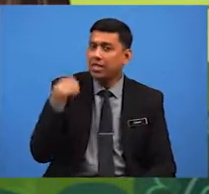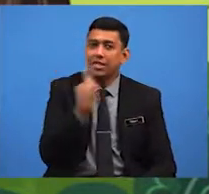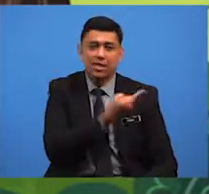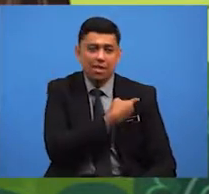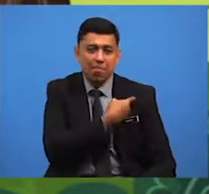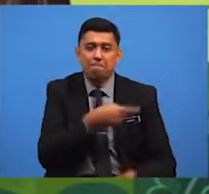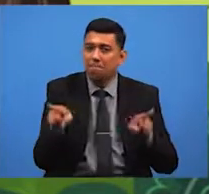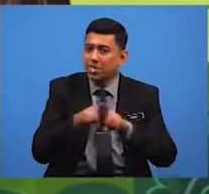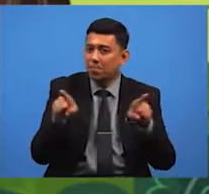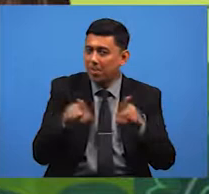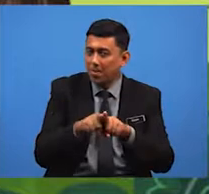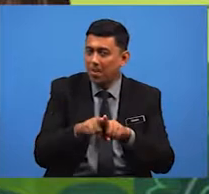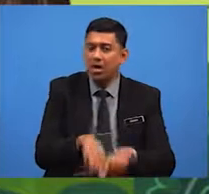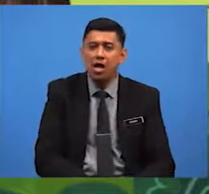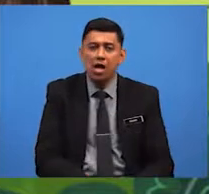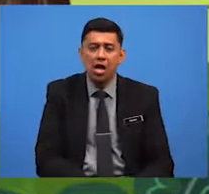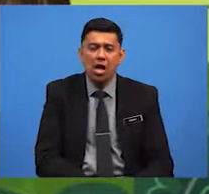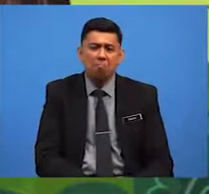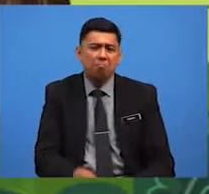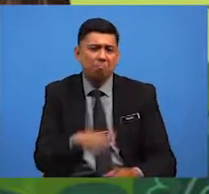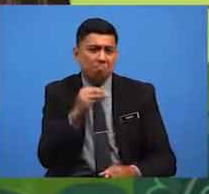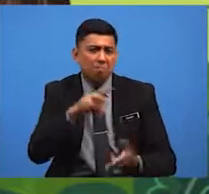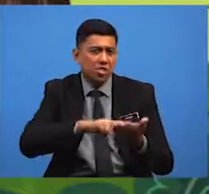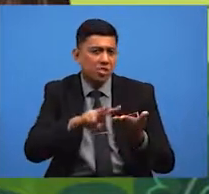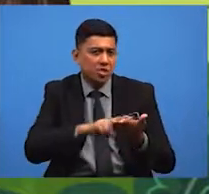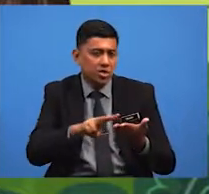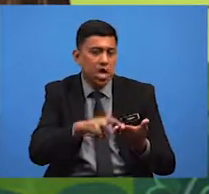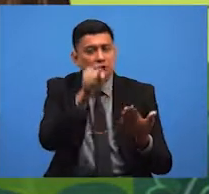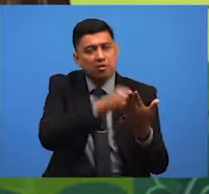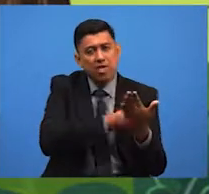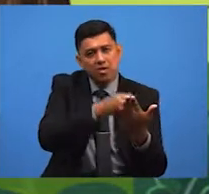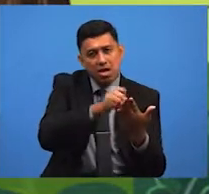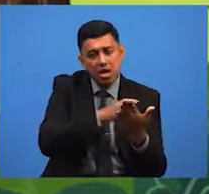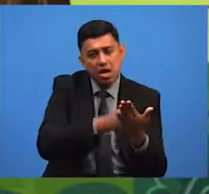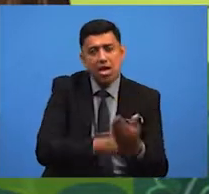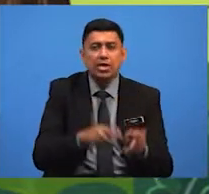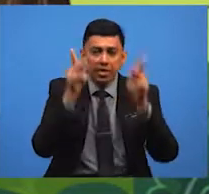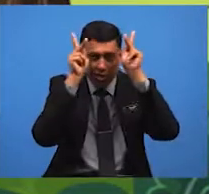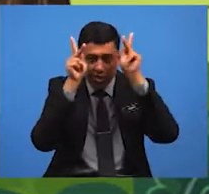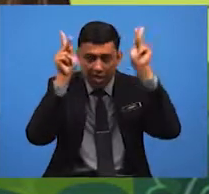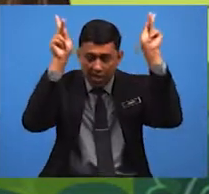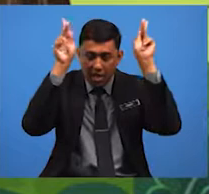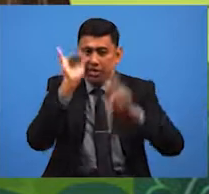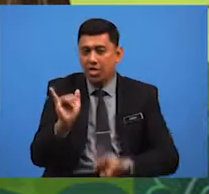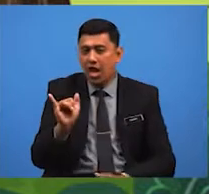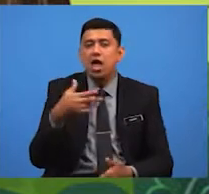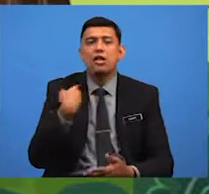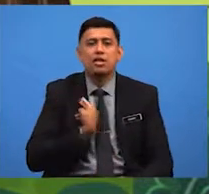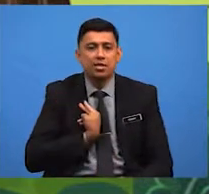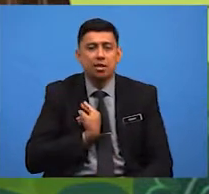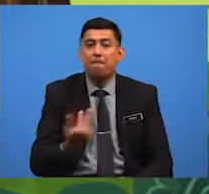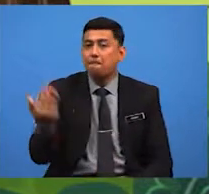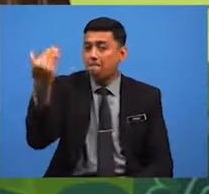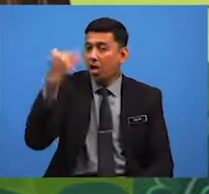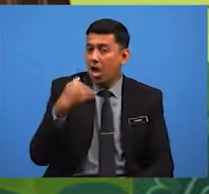telah bersama-sama menghayati bait-bait sajak Kijang yang lelah. Untuk itu, mari